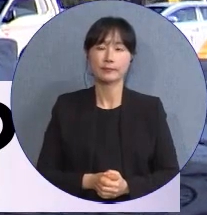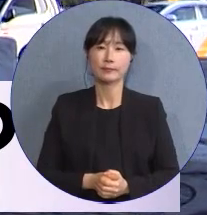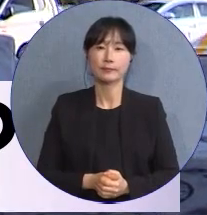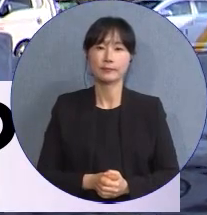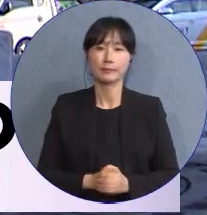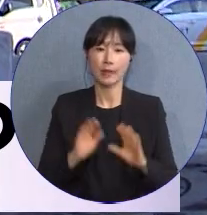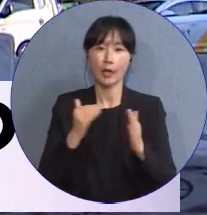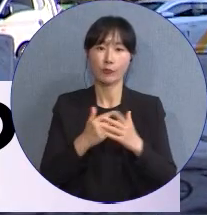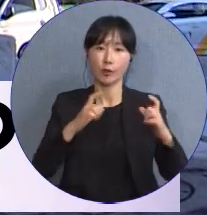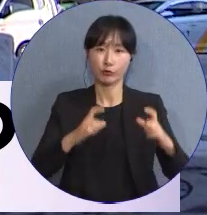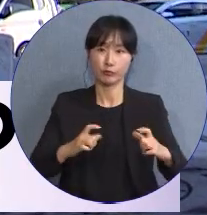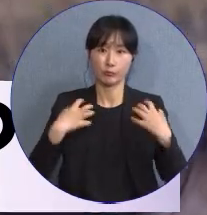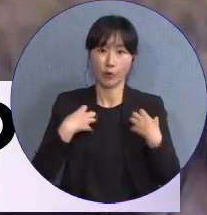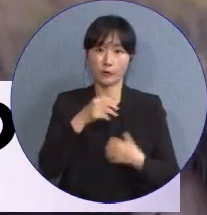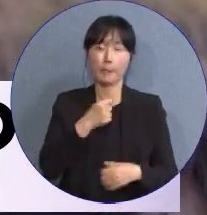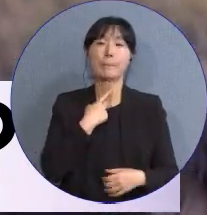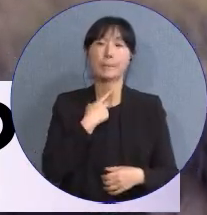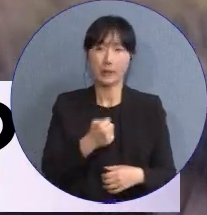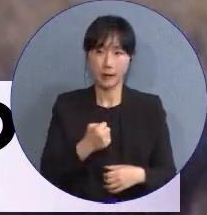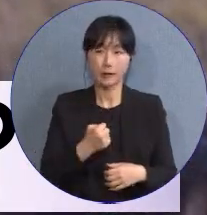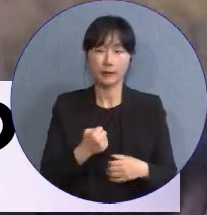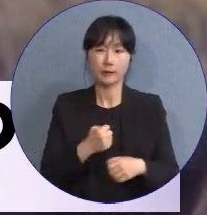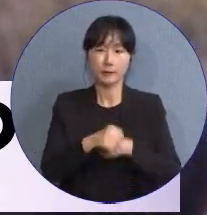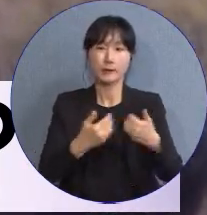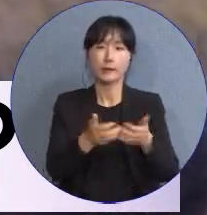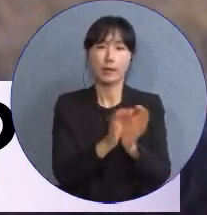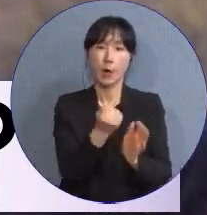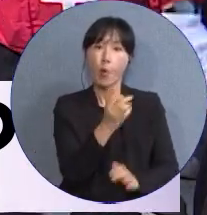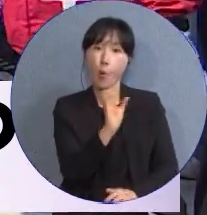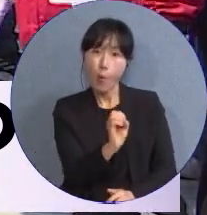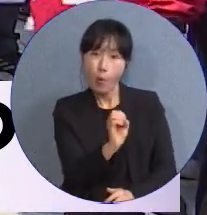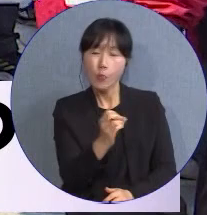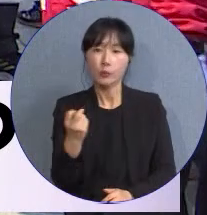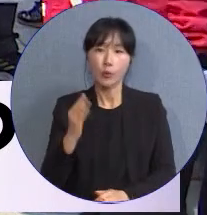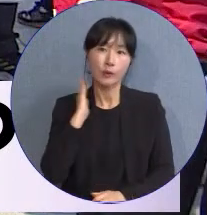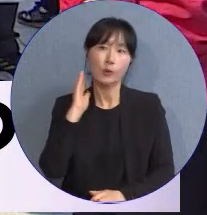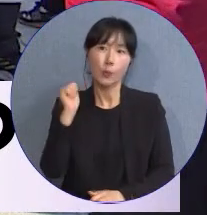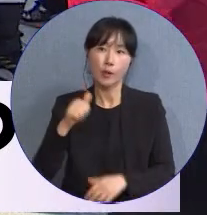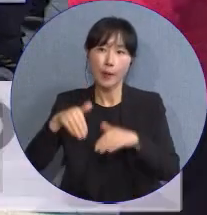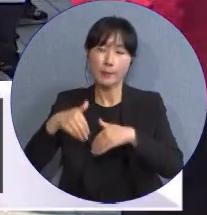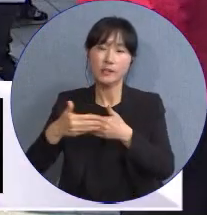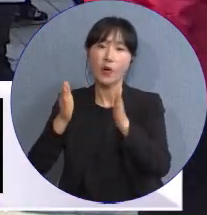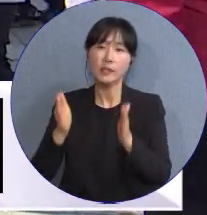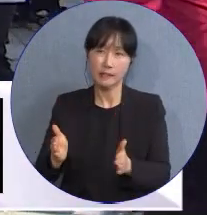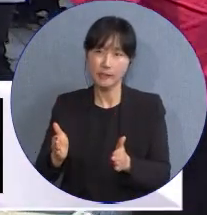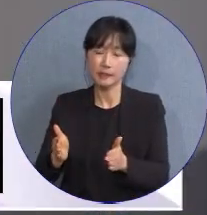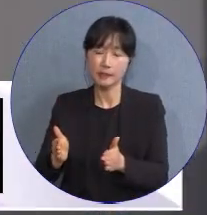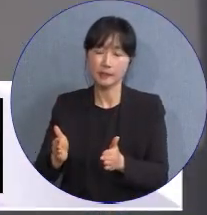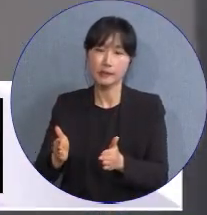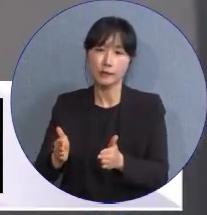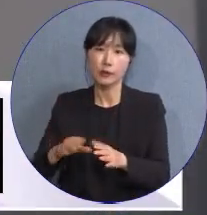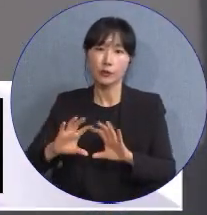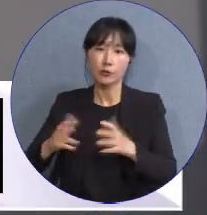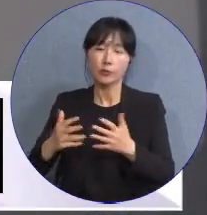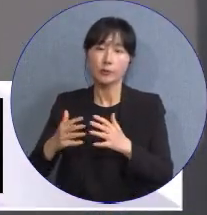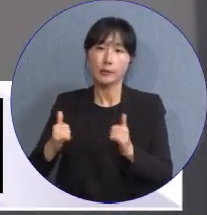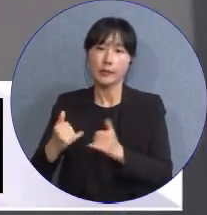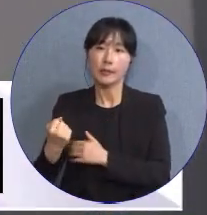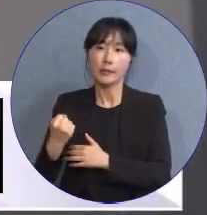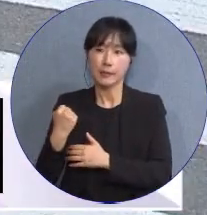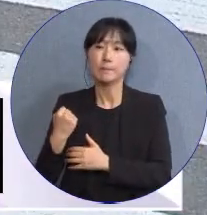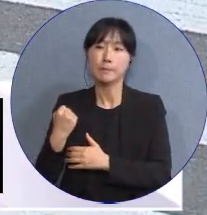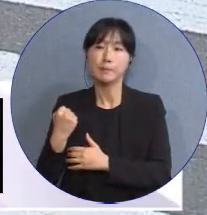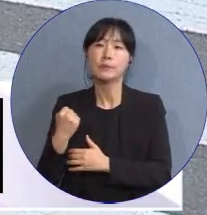네, 해운대 구청장 출신 더불어민주당 홍순원 후보와 대통령 비서실 법률 비서관을 지낸 국민의힘 주진우